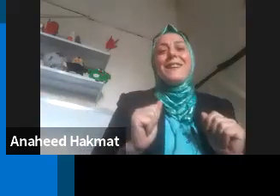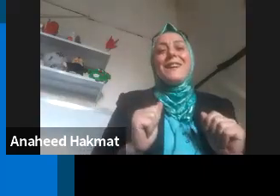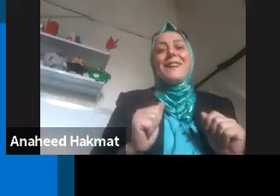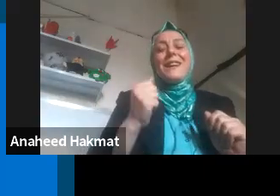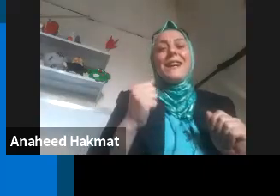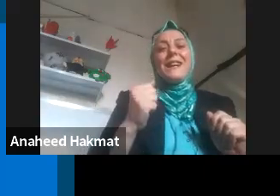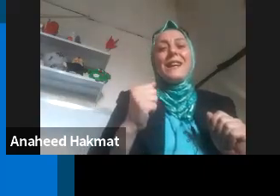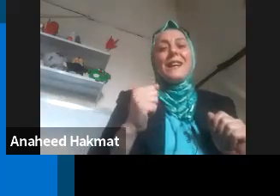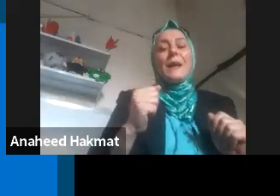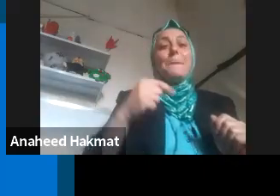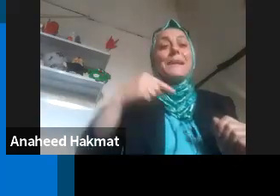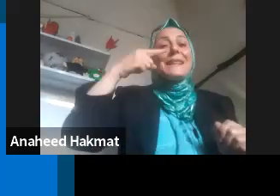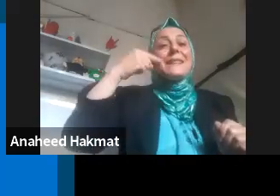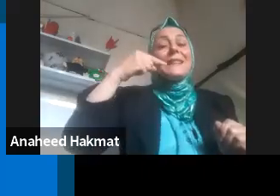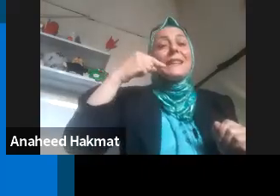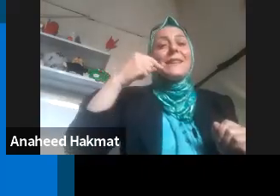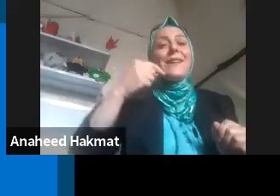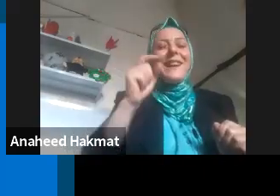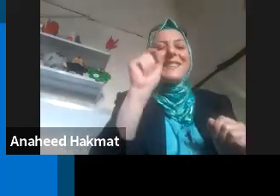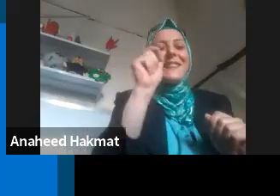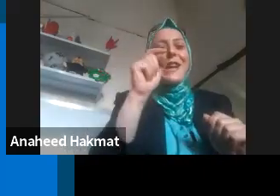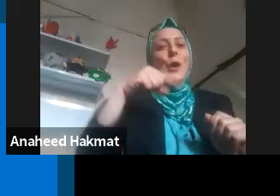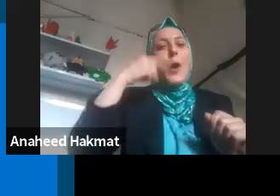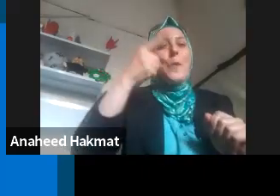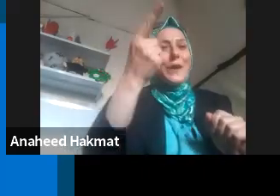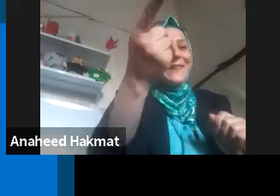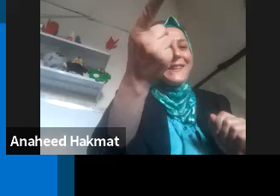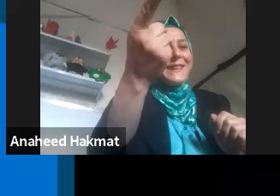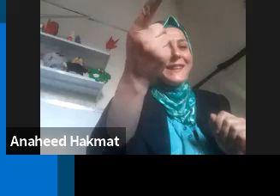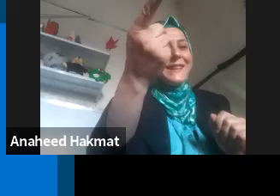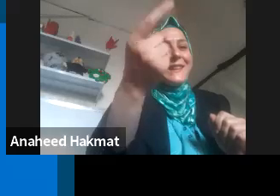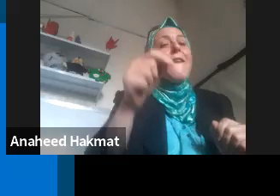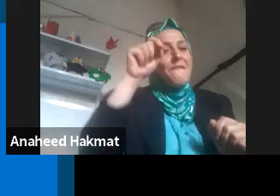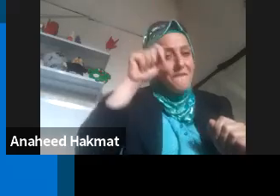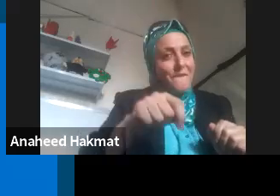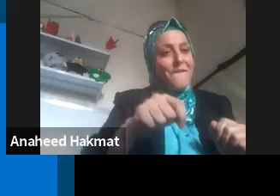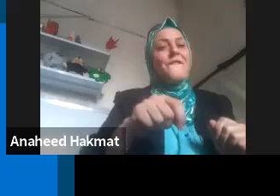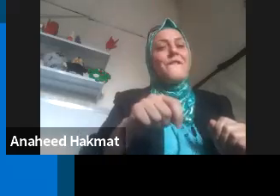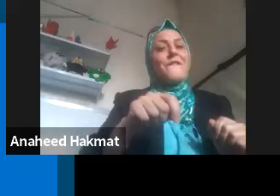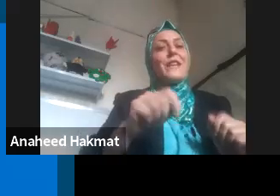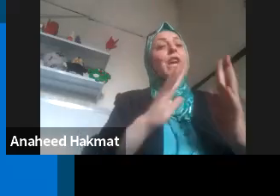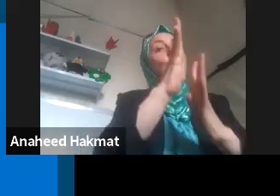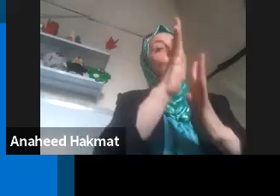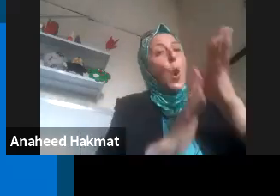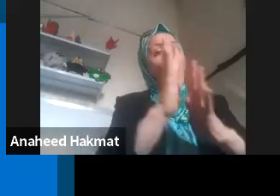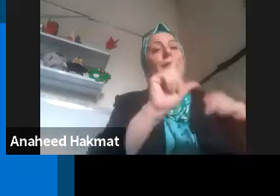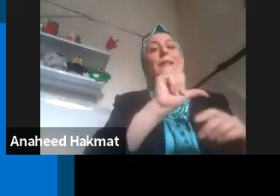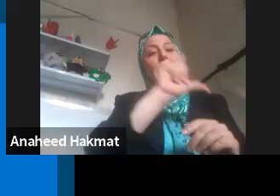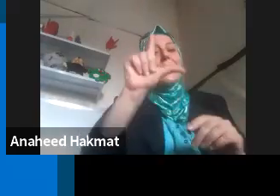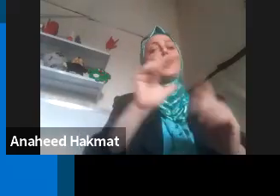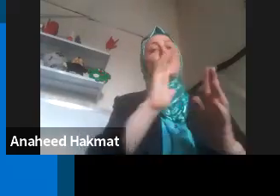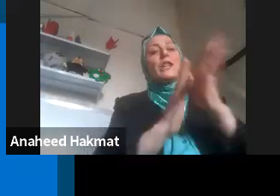هاريت بس اعطيني دقيقه، نسيت انوه في هناك لغه اشاره من الاستاذ انهيت